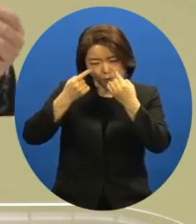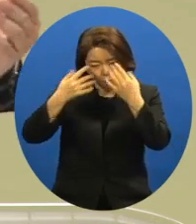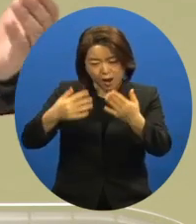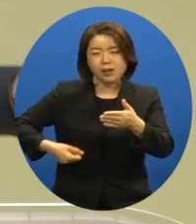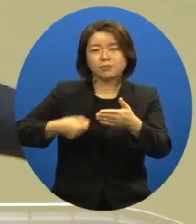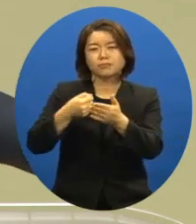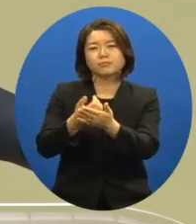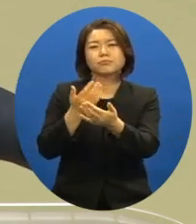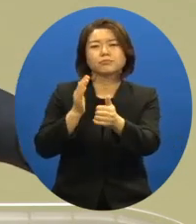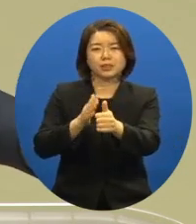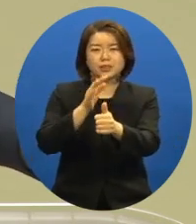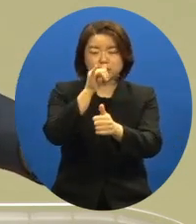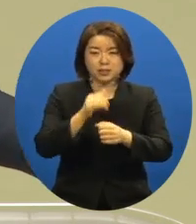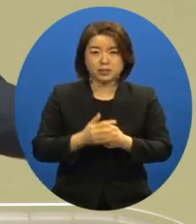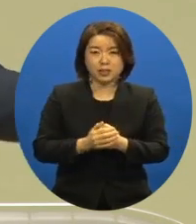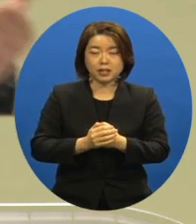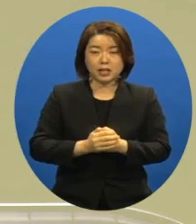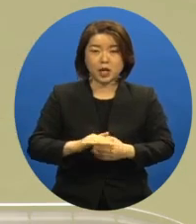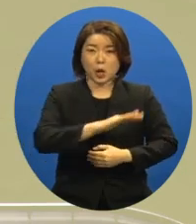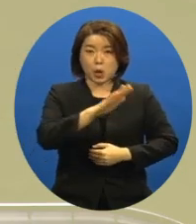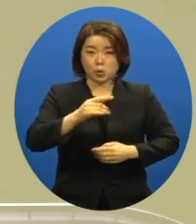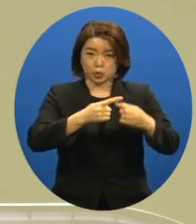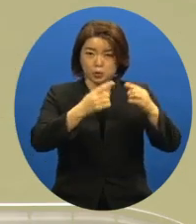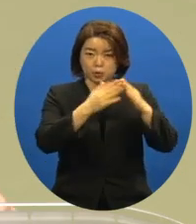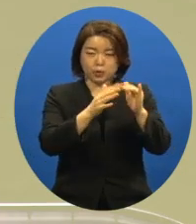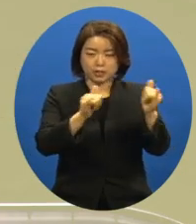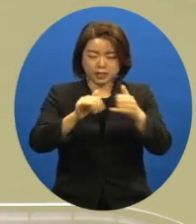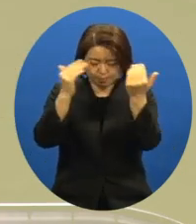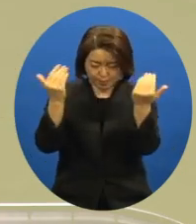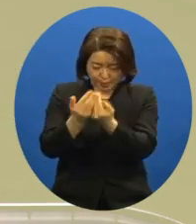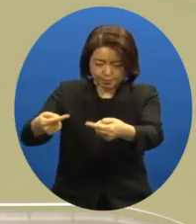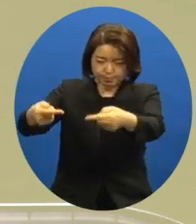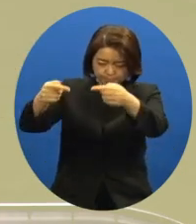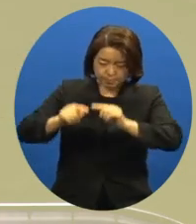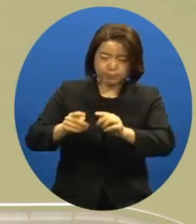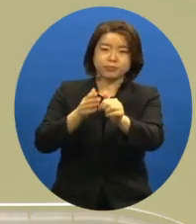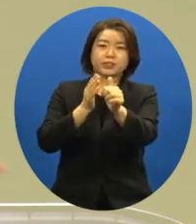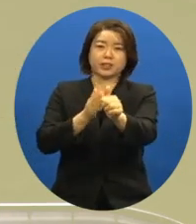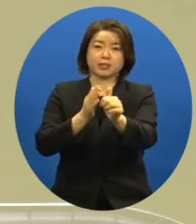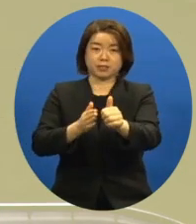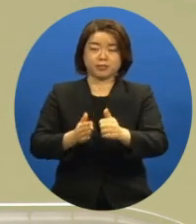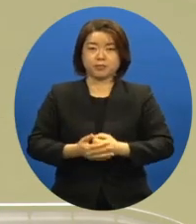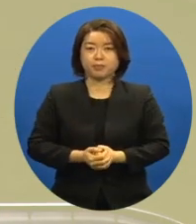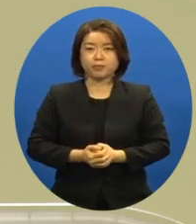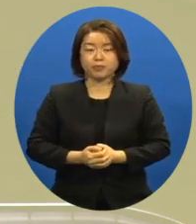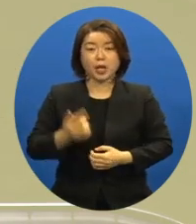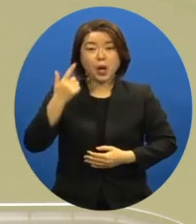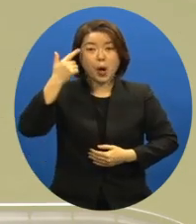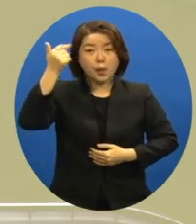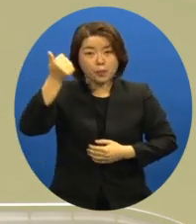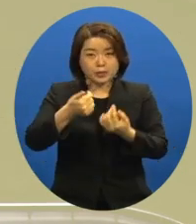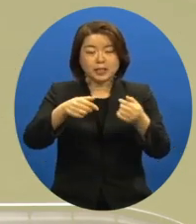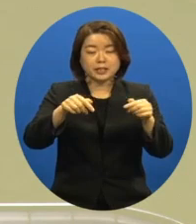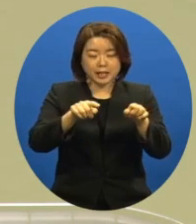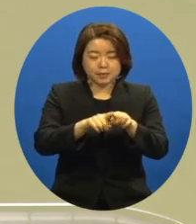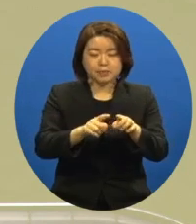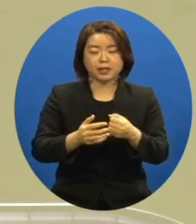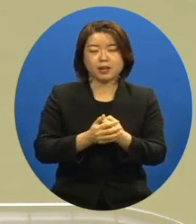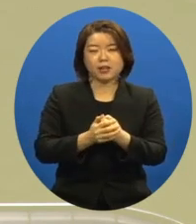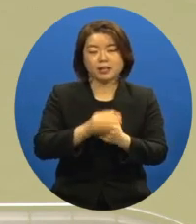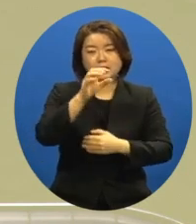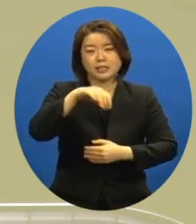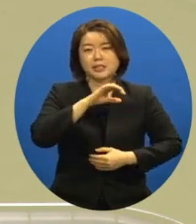선한목자교회 교인들은 다 참여하시기를 바랍니다. 목사님들과 함께 십자가 부흥회를